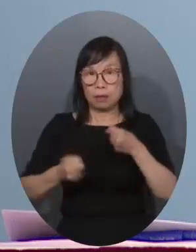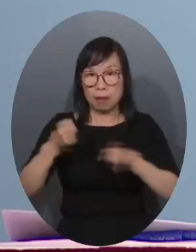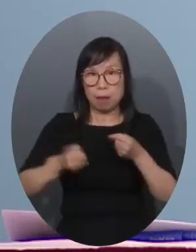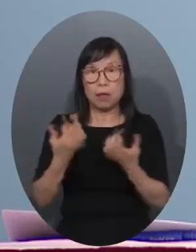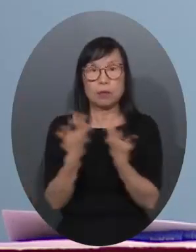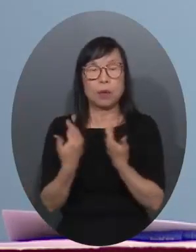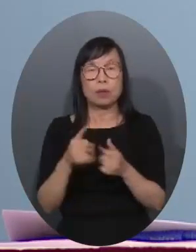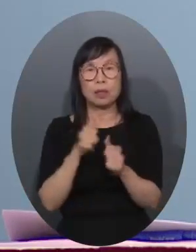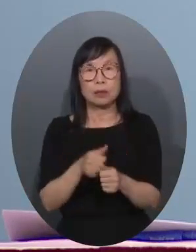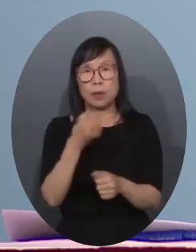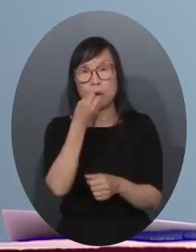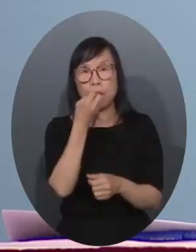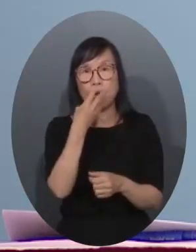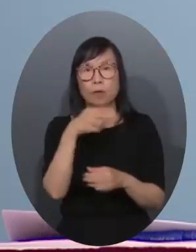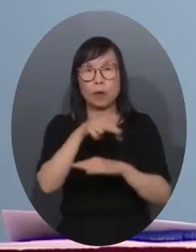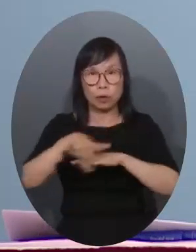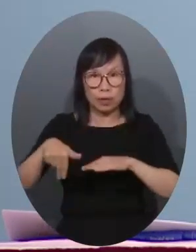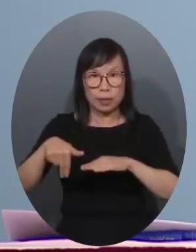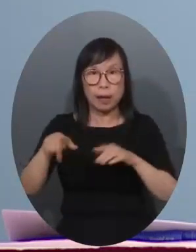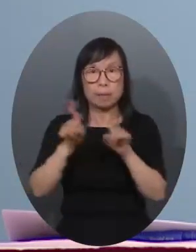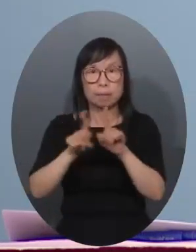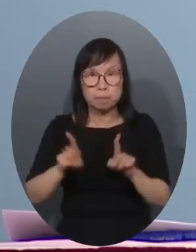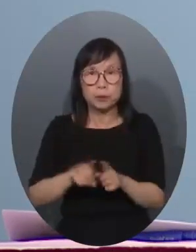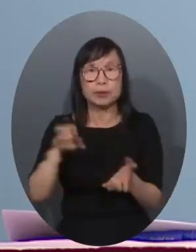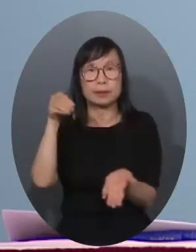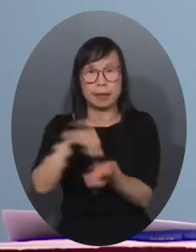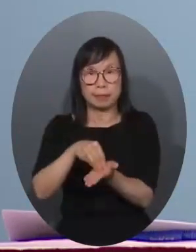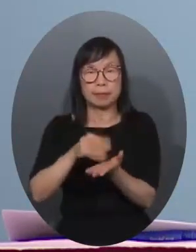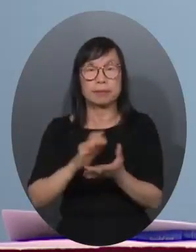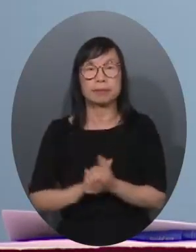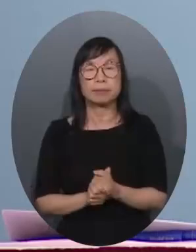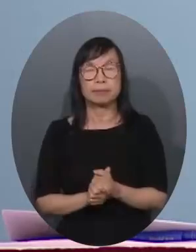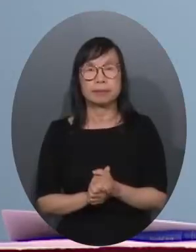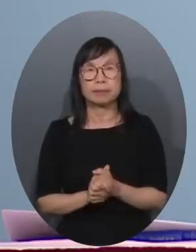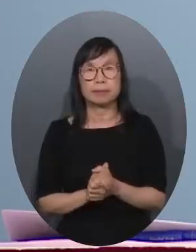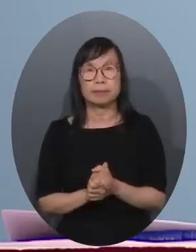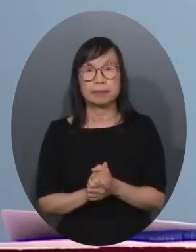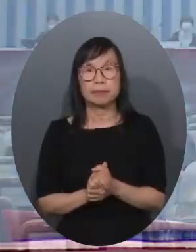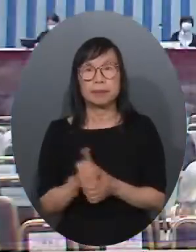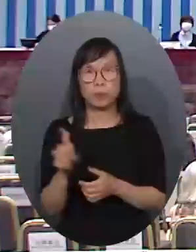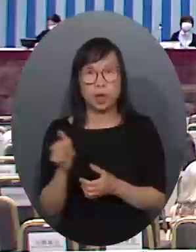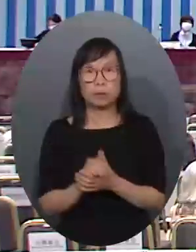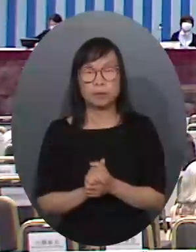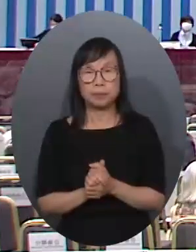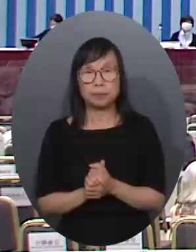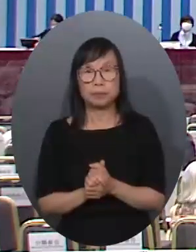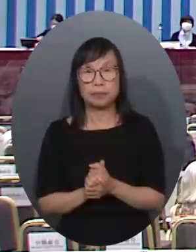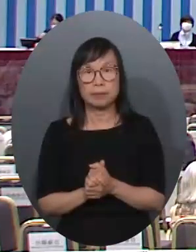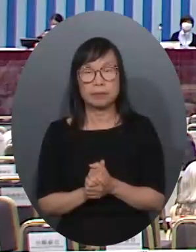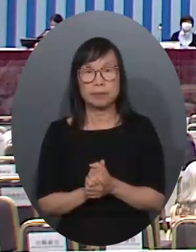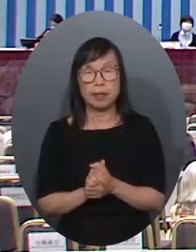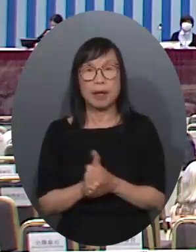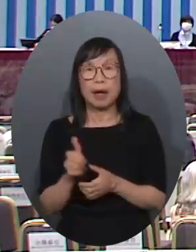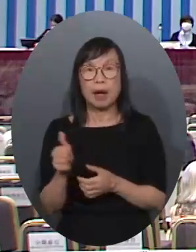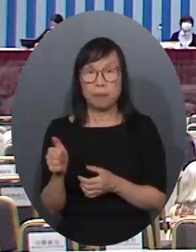都係根據香港我哋嘅規劃準則而定。多謝。 好，唔該。 好，唔